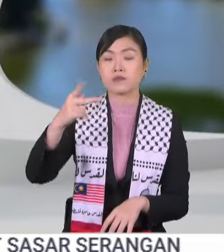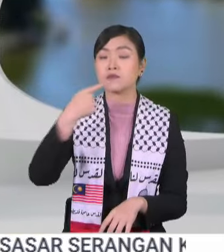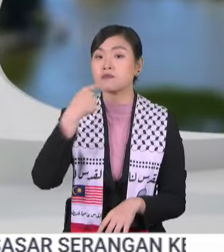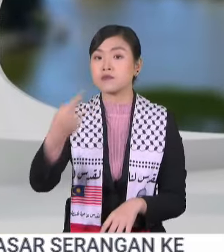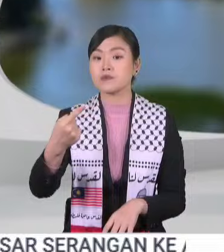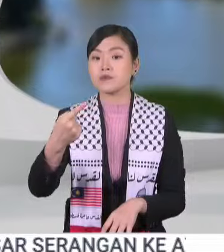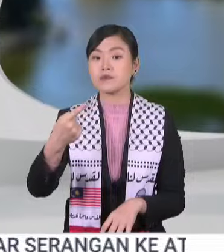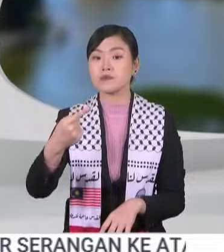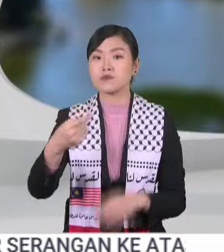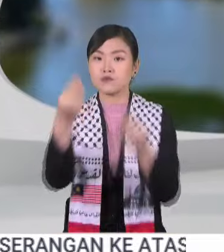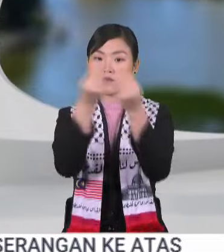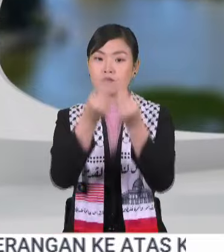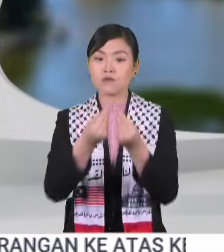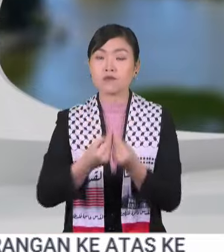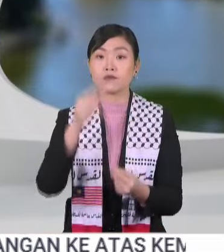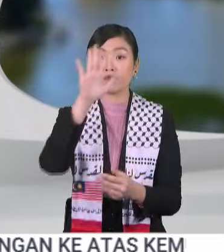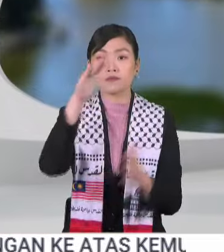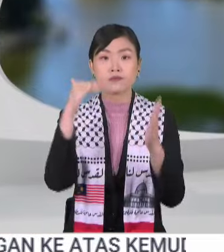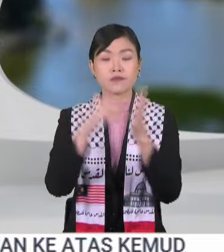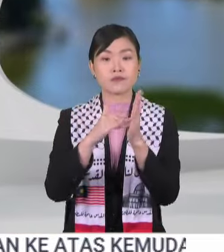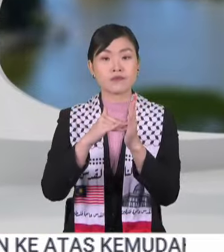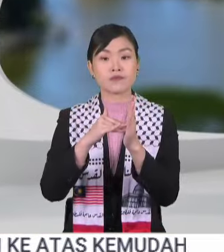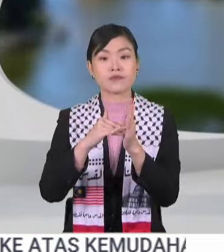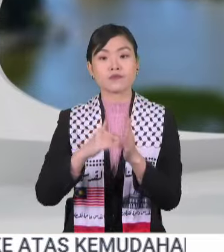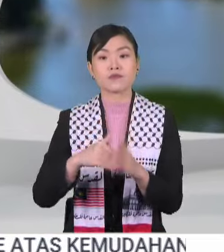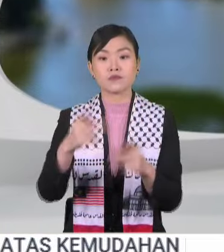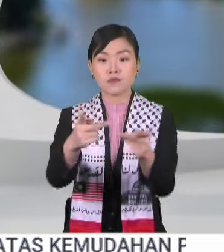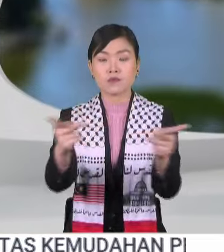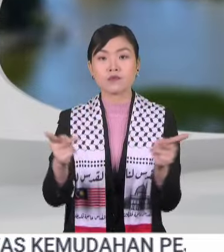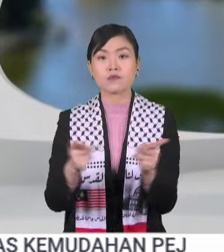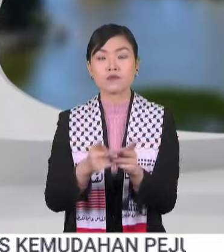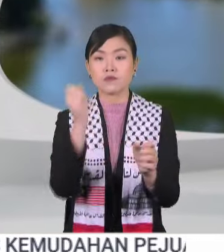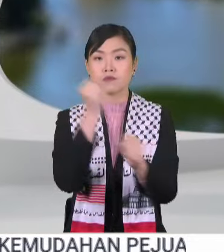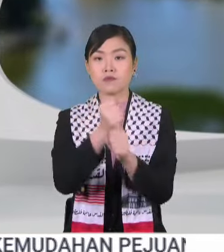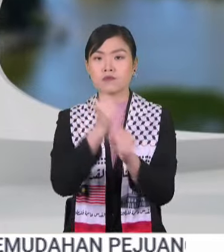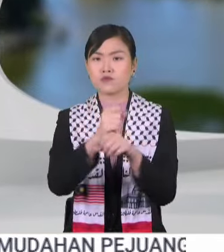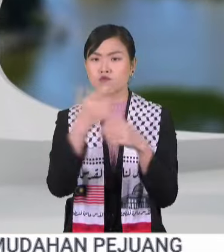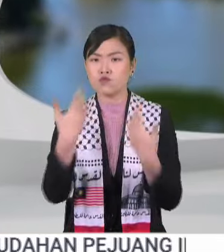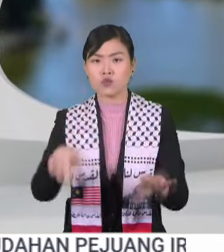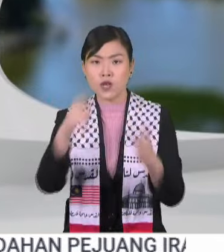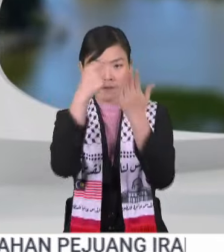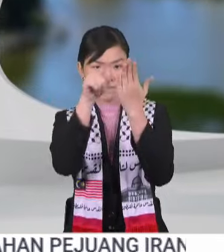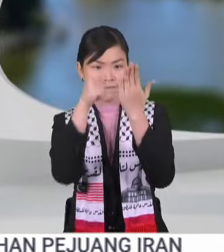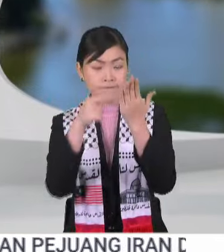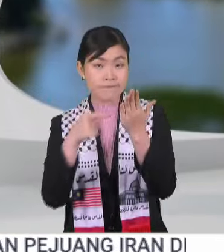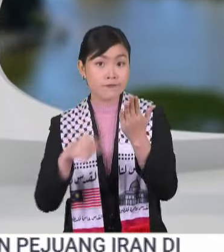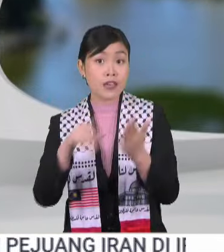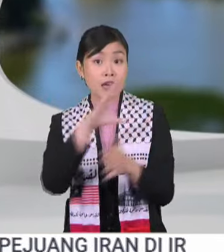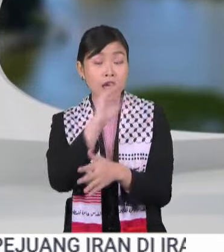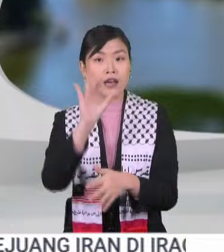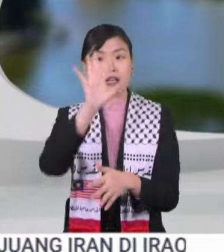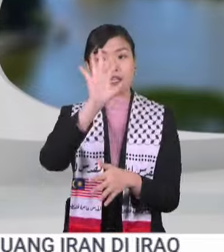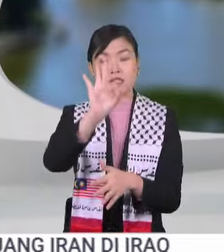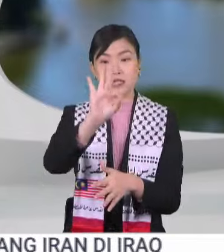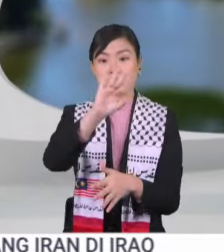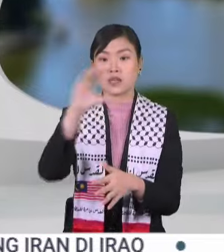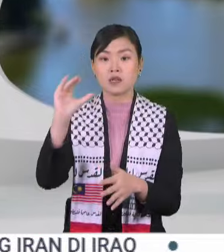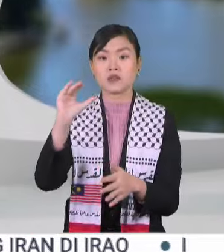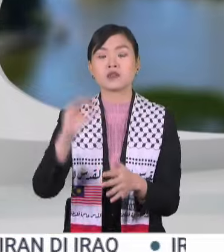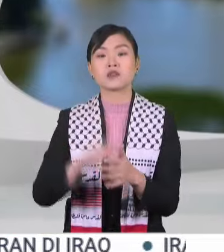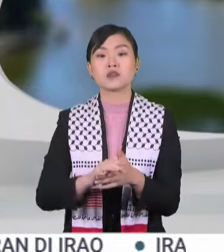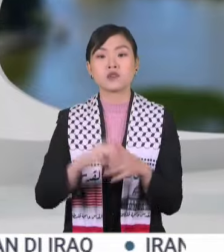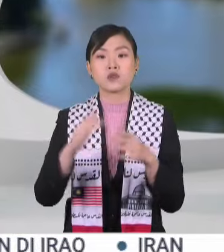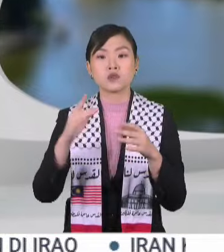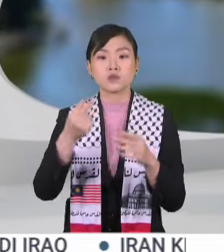berkata sebanyak 5285 tempat pekerjaan telah diperiksa dan 935 notis telah